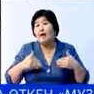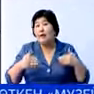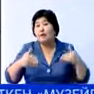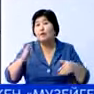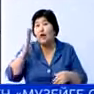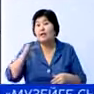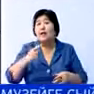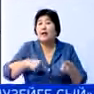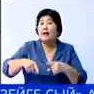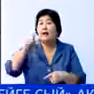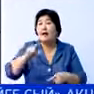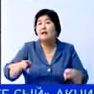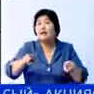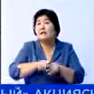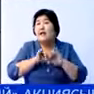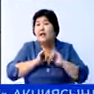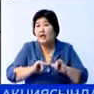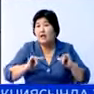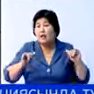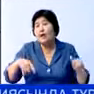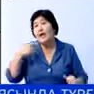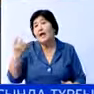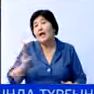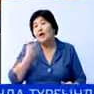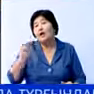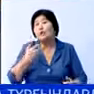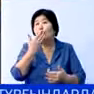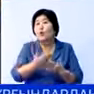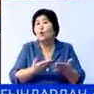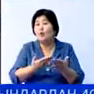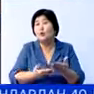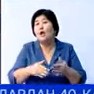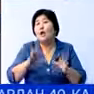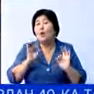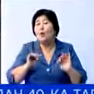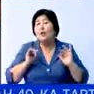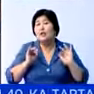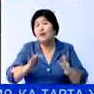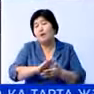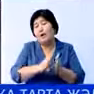арқылы кәсіпкерліктің көкжиегін кеңейтуге, экономикалық көрсеткіштерде оң динамика